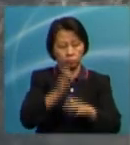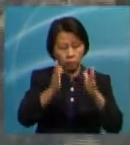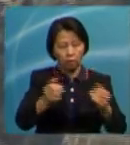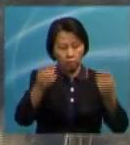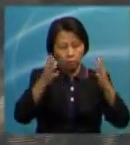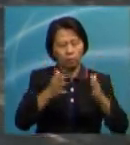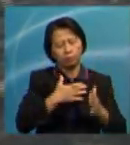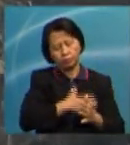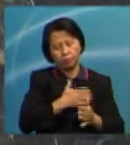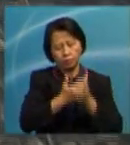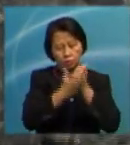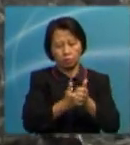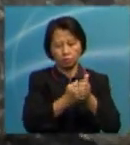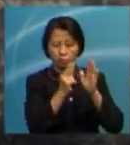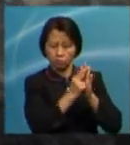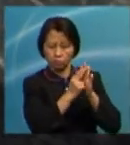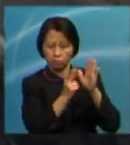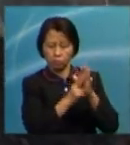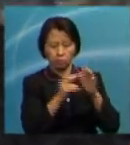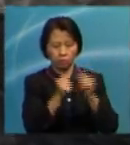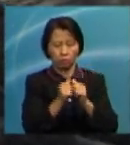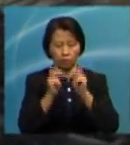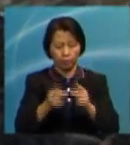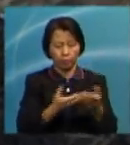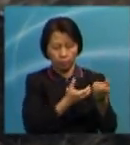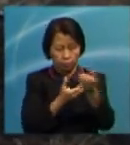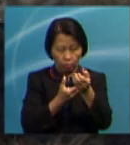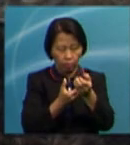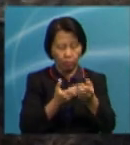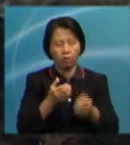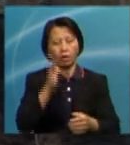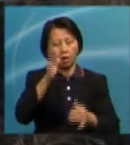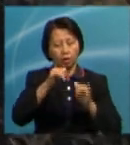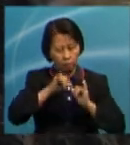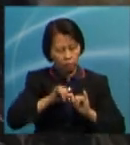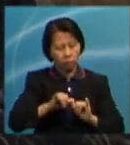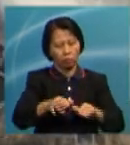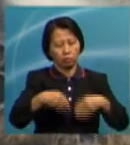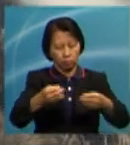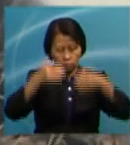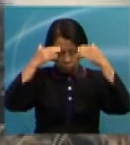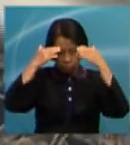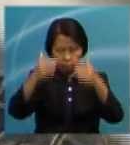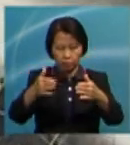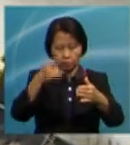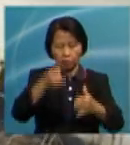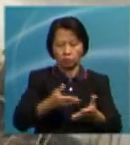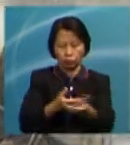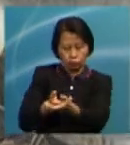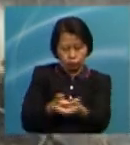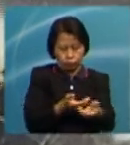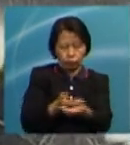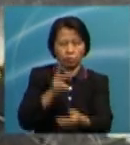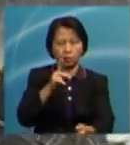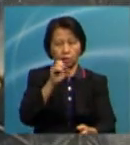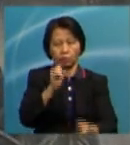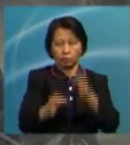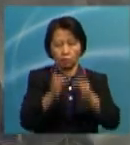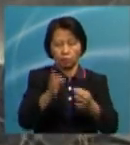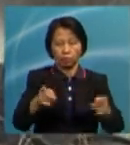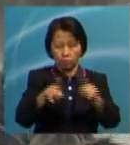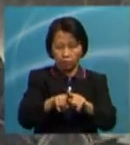ramai mematuhi undang-undang dengan pihak Bomba dan penyelamat akan terus memberi perhatian bagi memadamkan kes